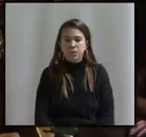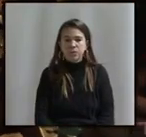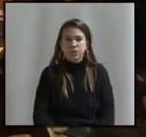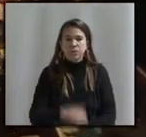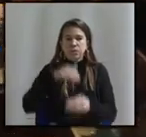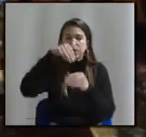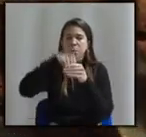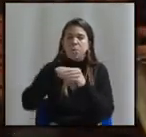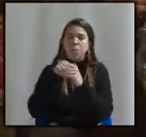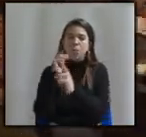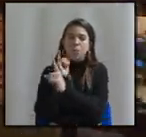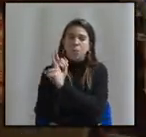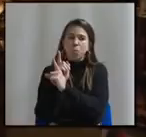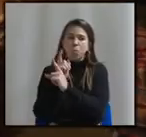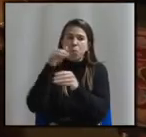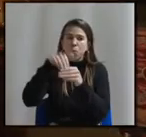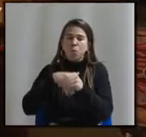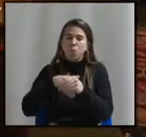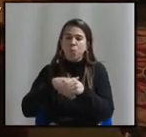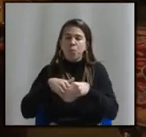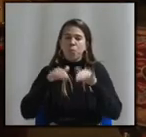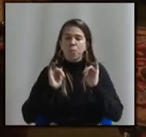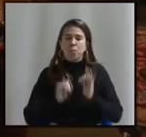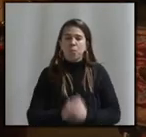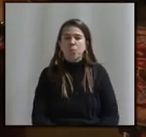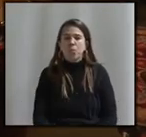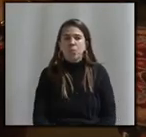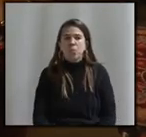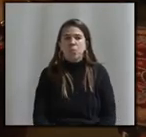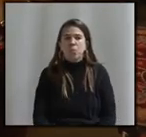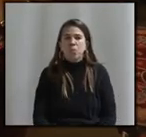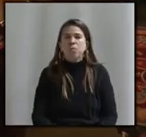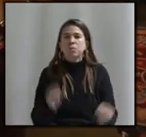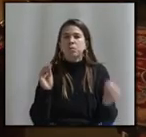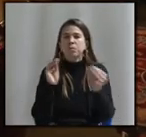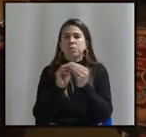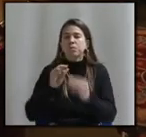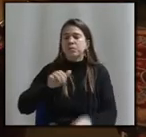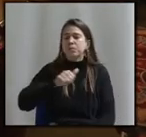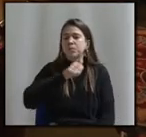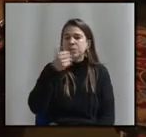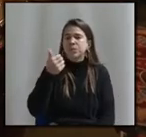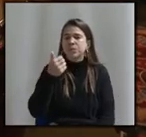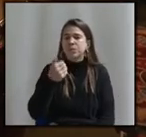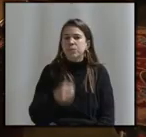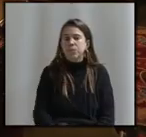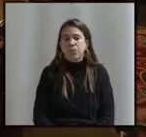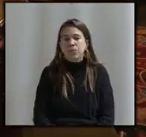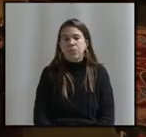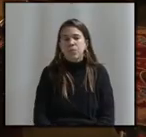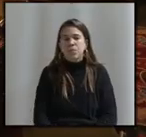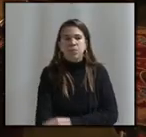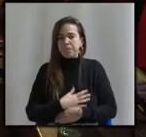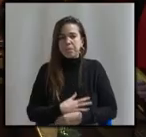Vots en contra? Abstencions? Doncs queda aprovat, gràcies. I ara sí, ja només queden les preguntes, n'hi ha